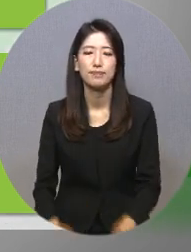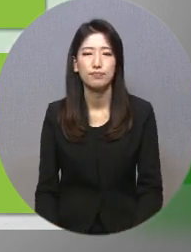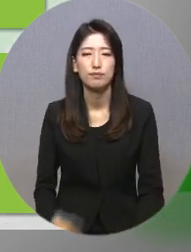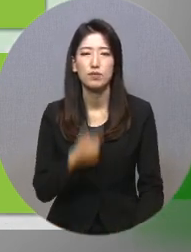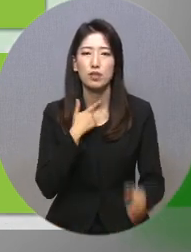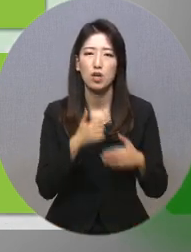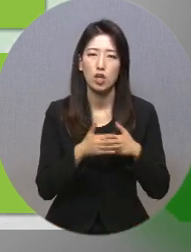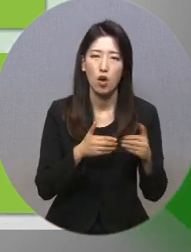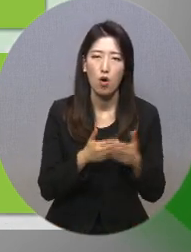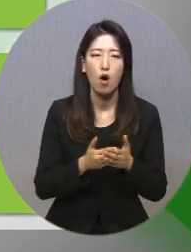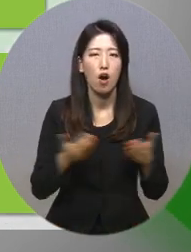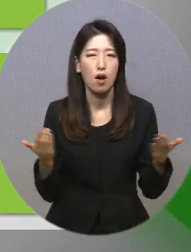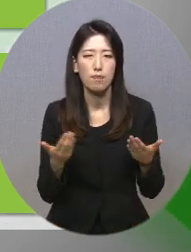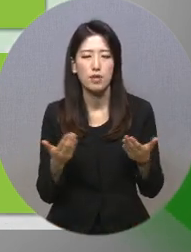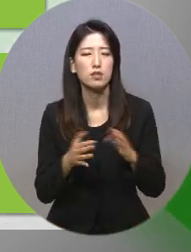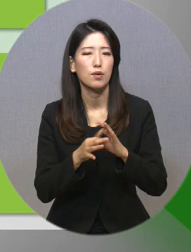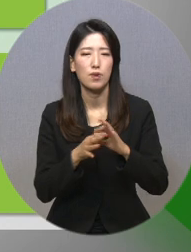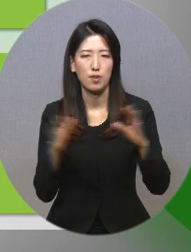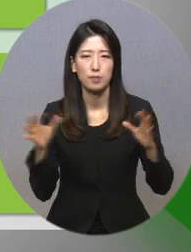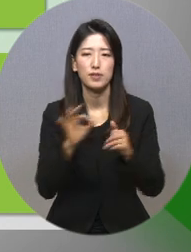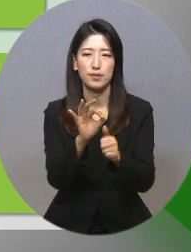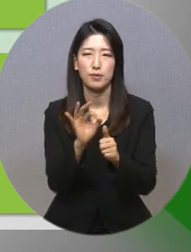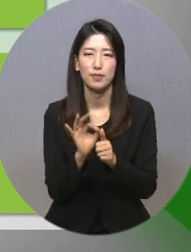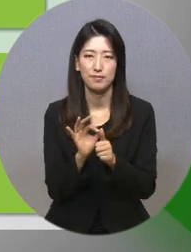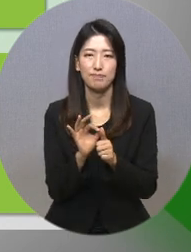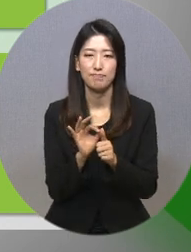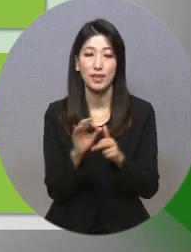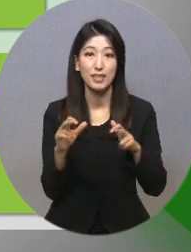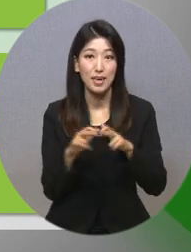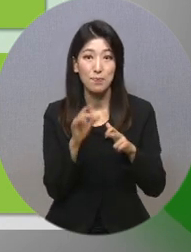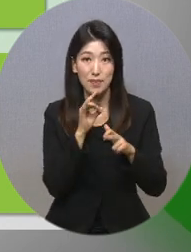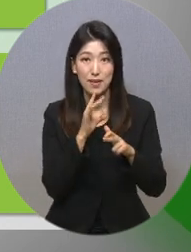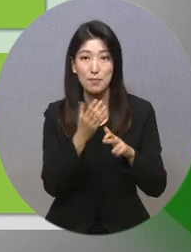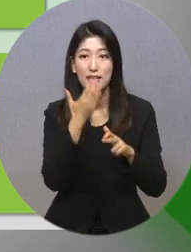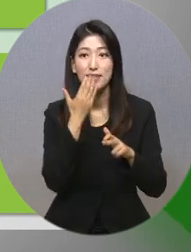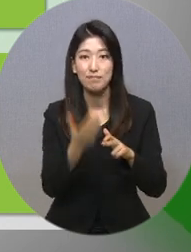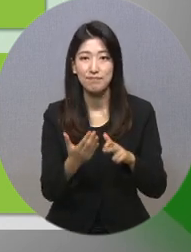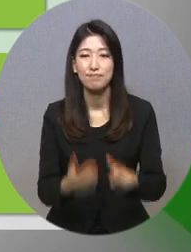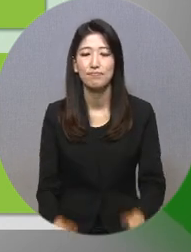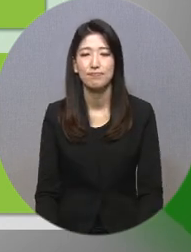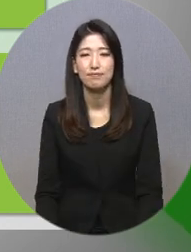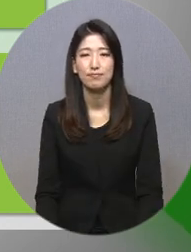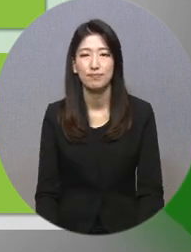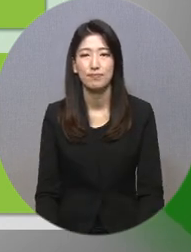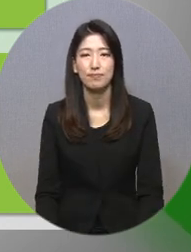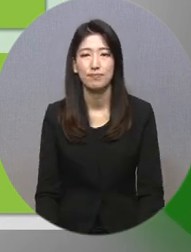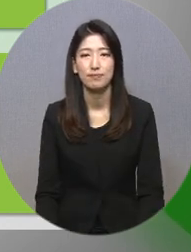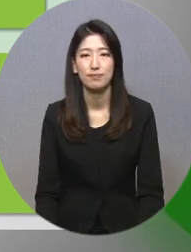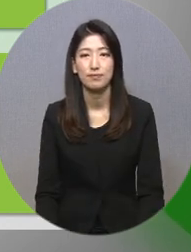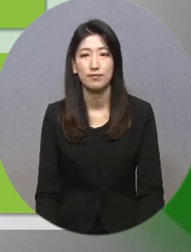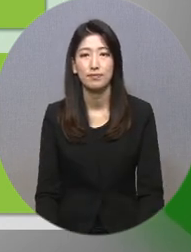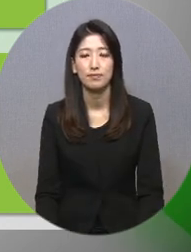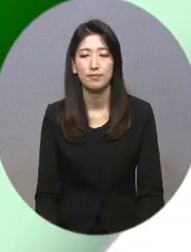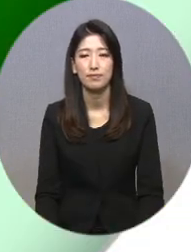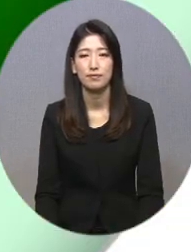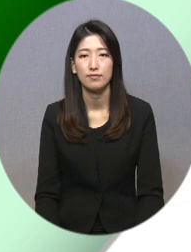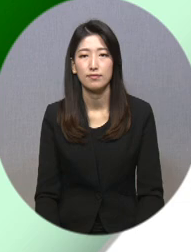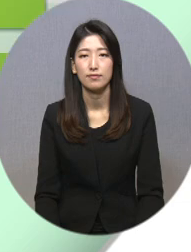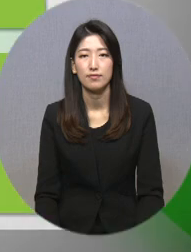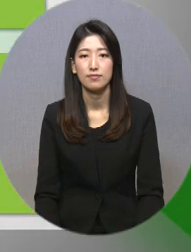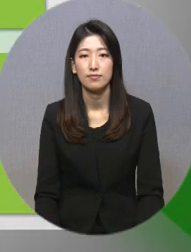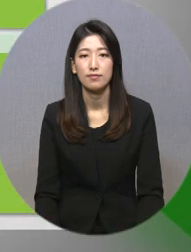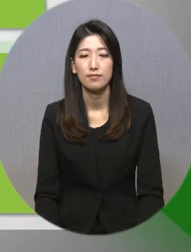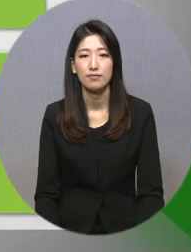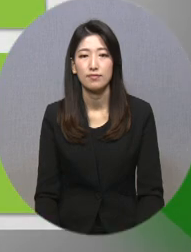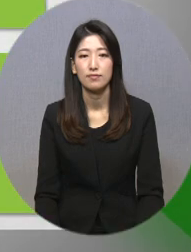학력은 무관하며 상용직을 채용합니다. 장애인만 채용하며 담당기사는 충남지사입니다.